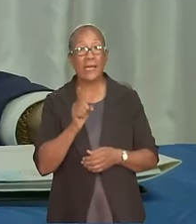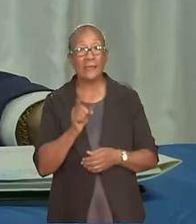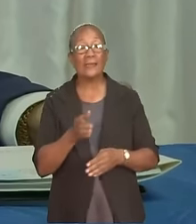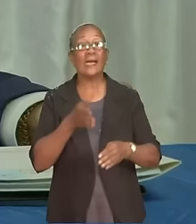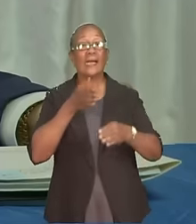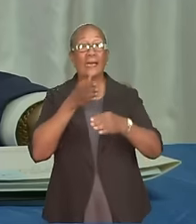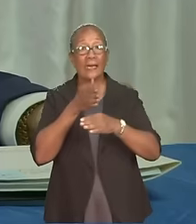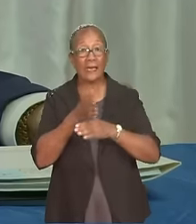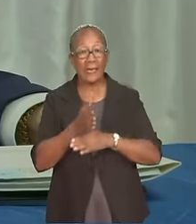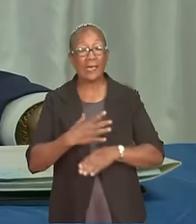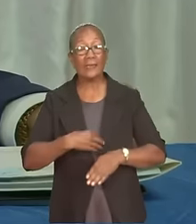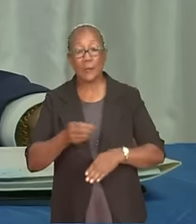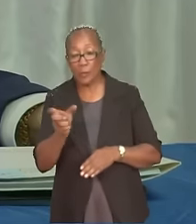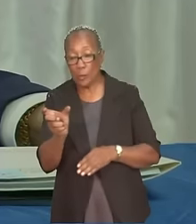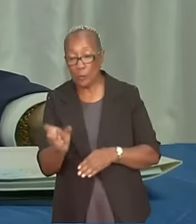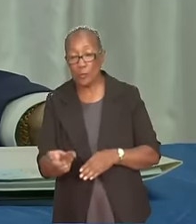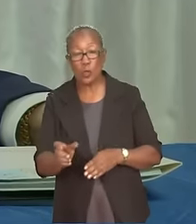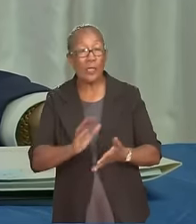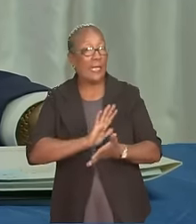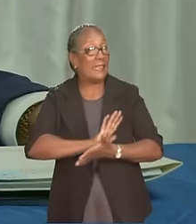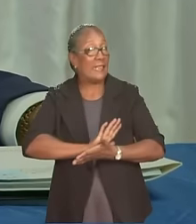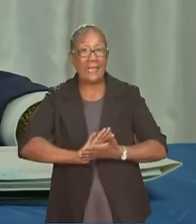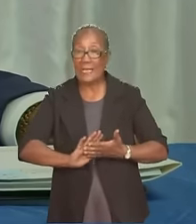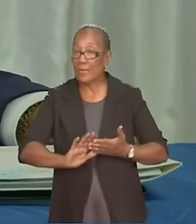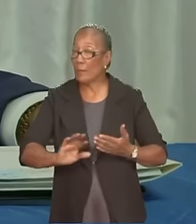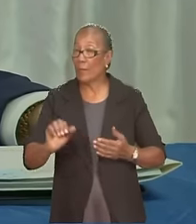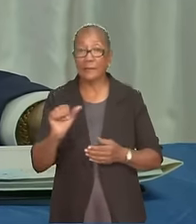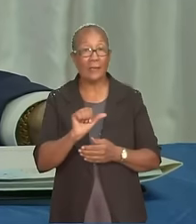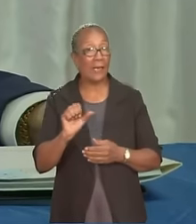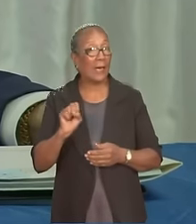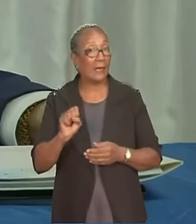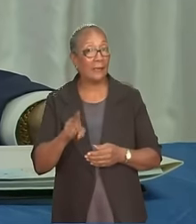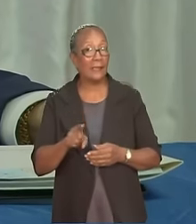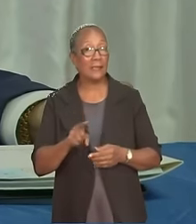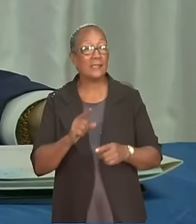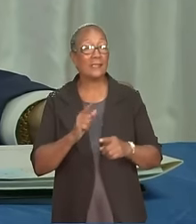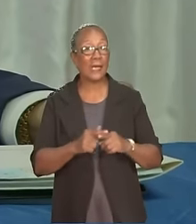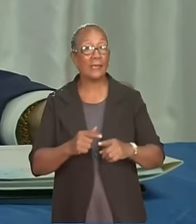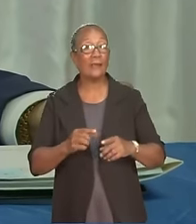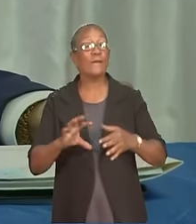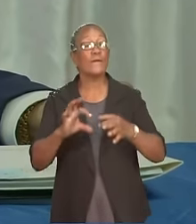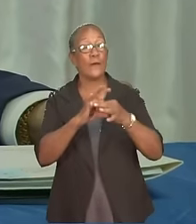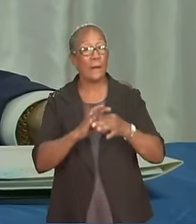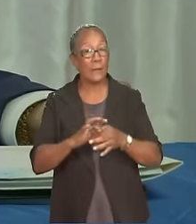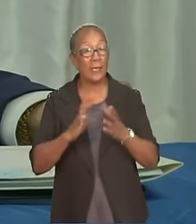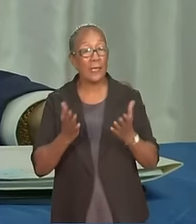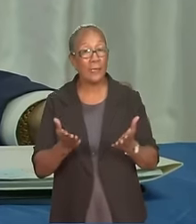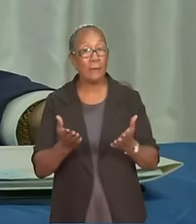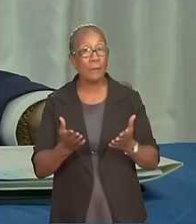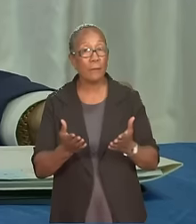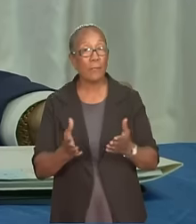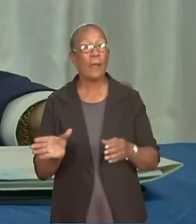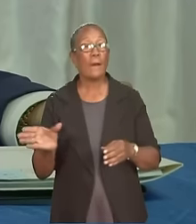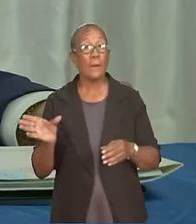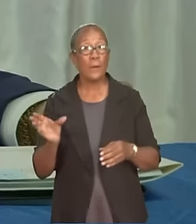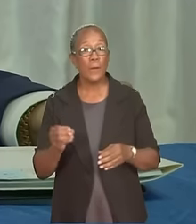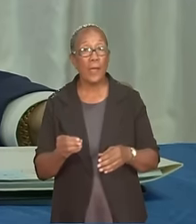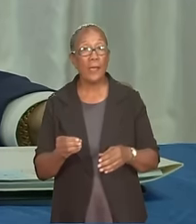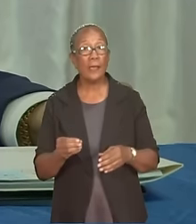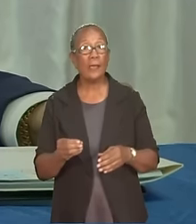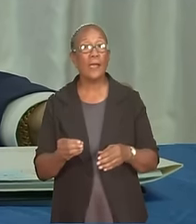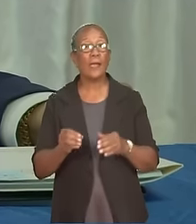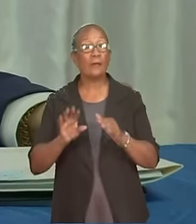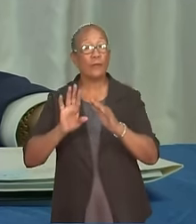rechthebbenden, niemand anders dan de nabestaanden bij het vervallen